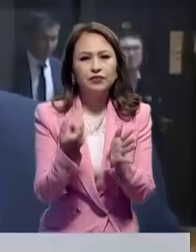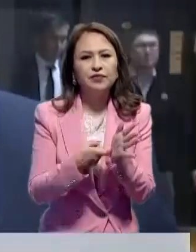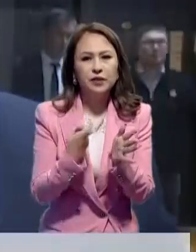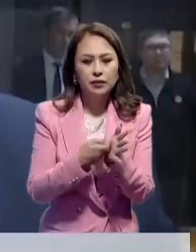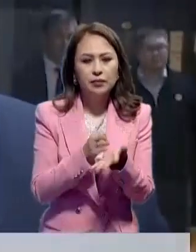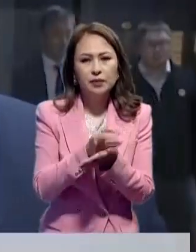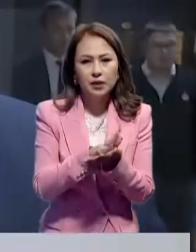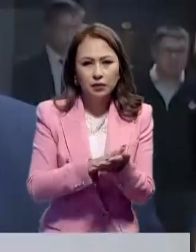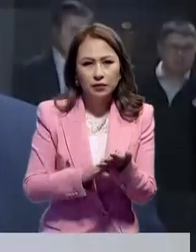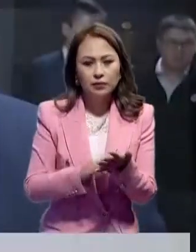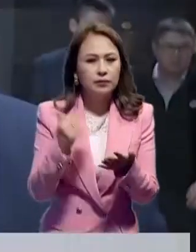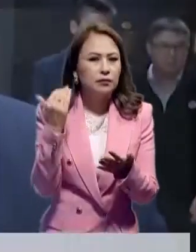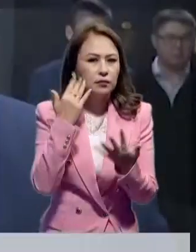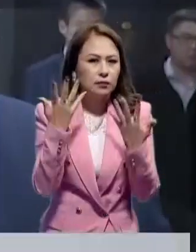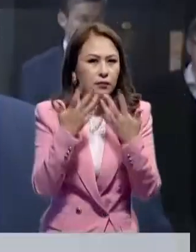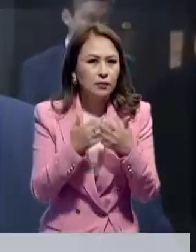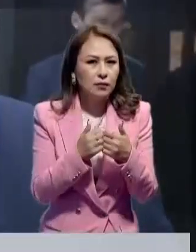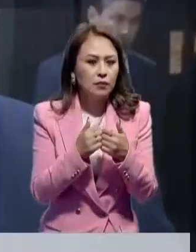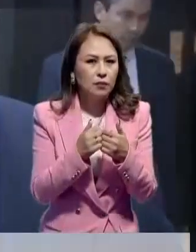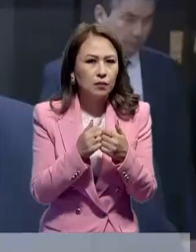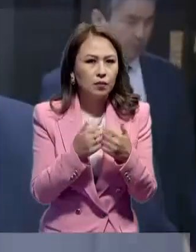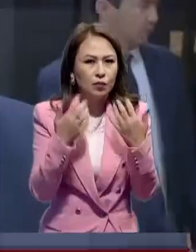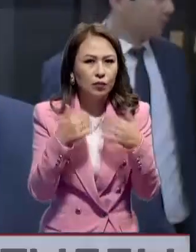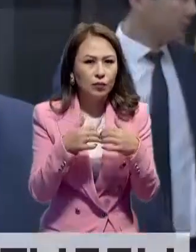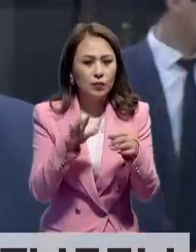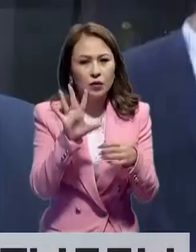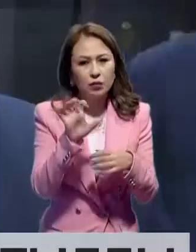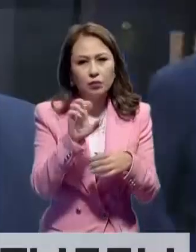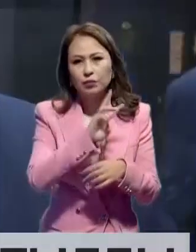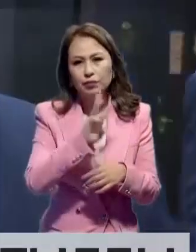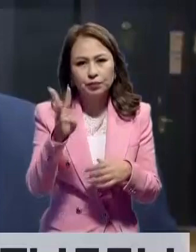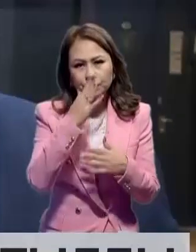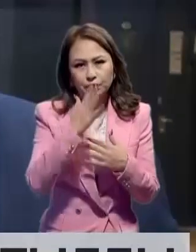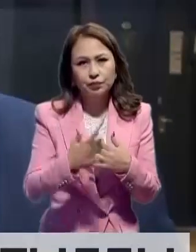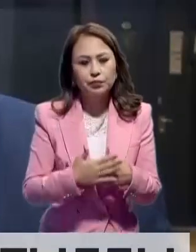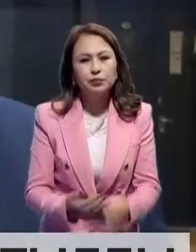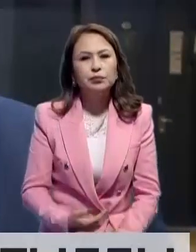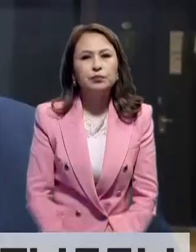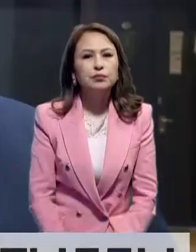Қазіргі таңда шамамен келтірген залалының сомасы 500 миллион теңгеден асты.